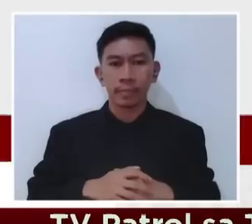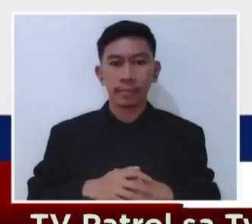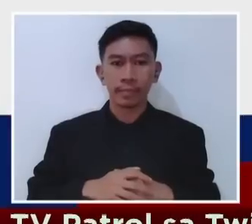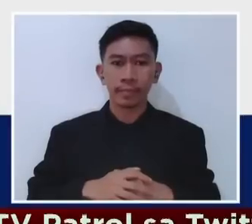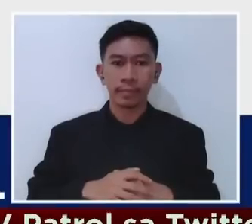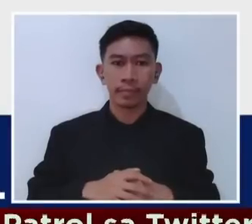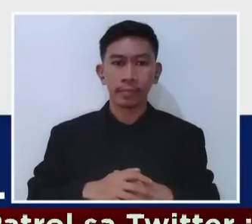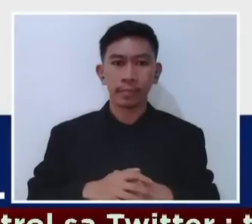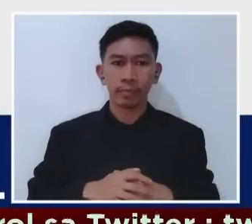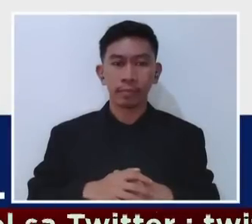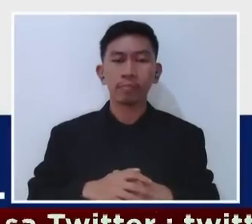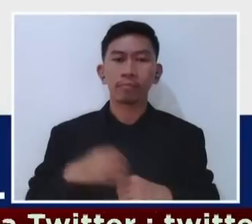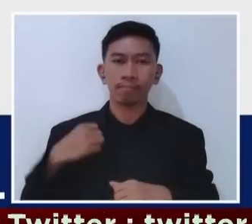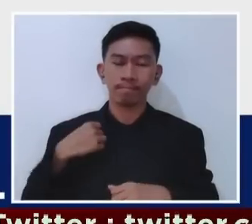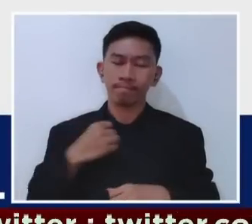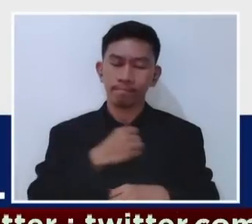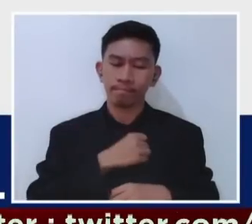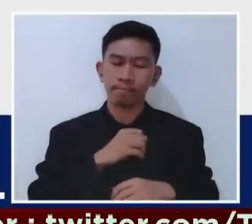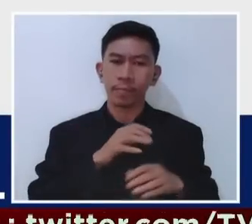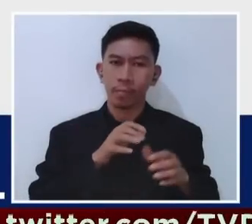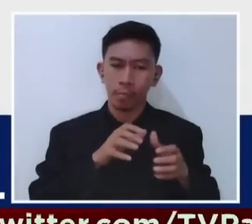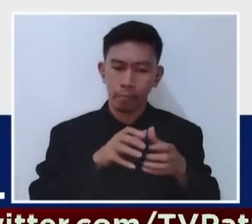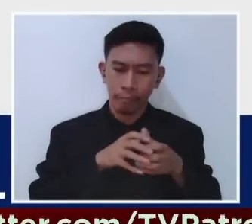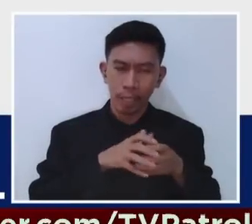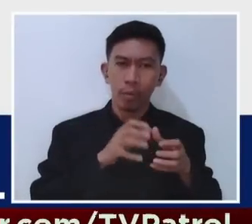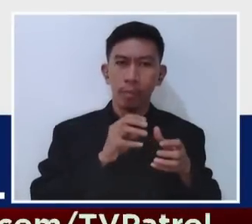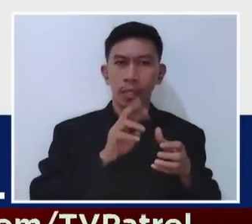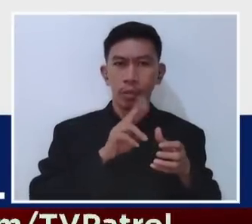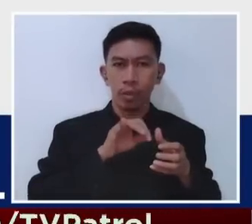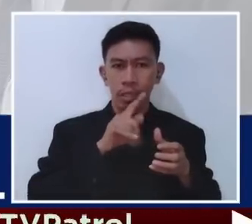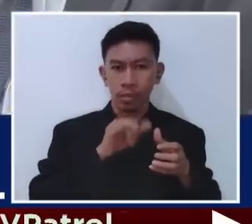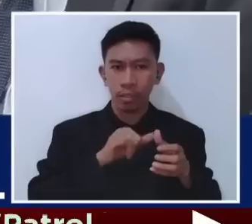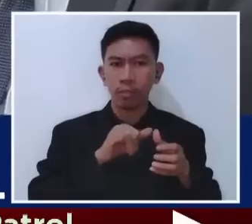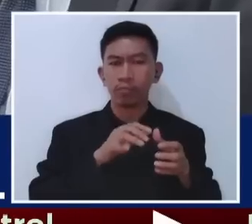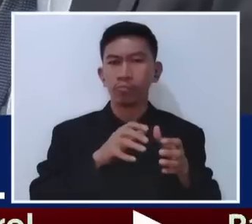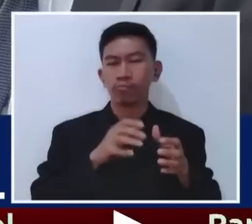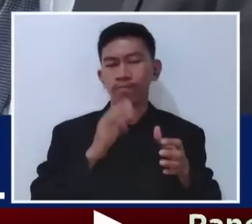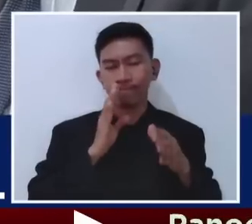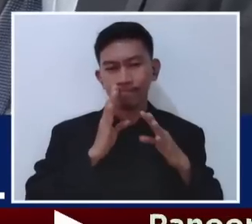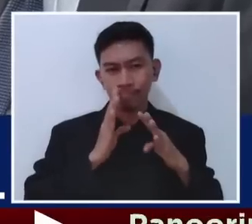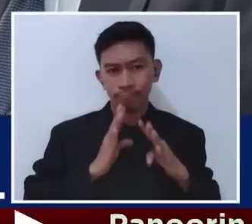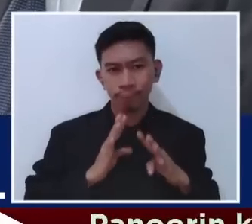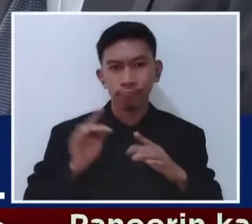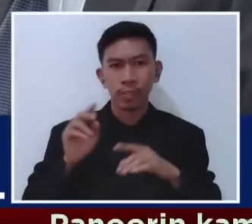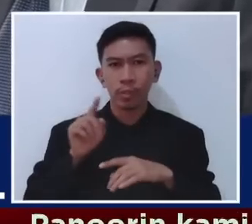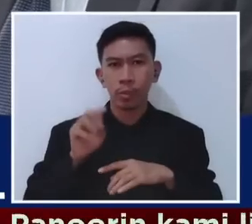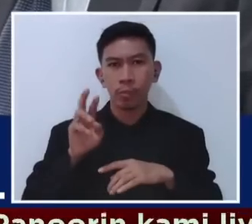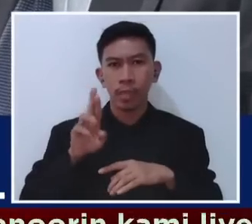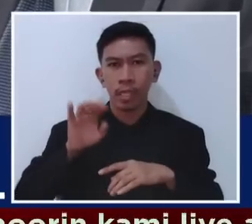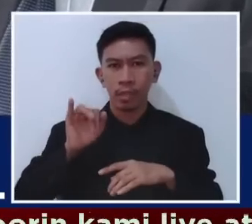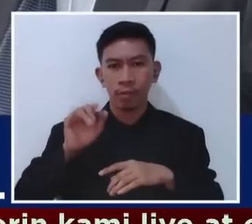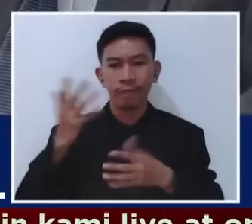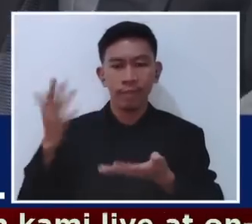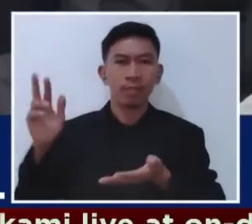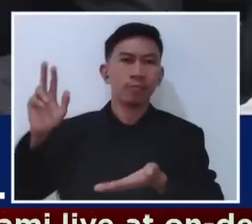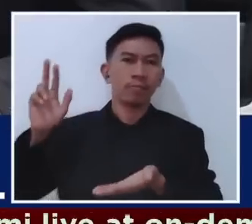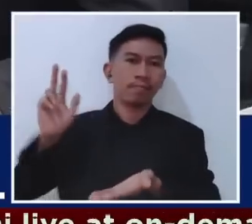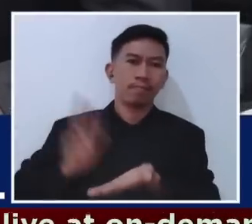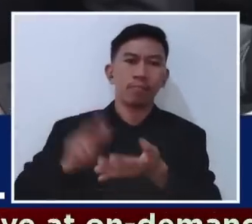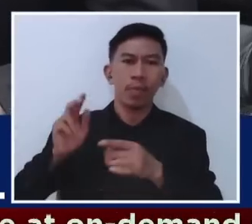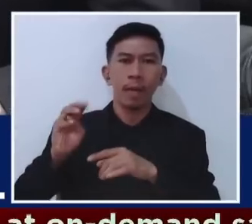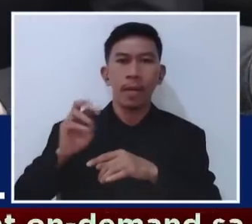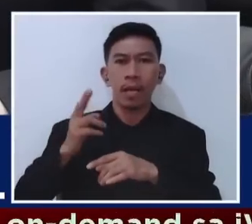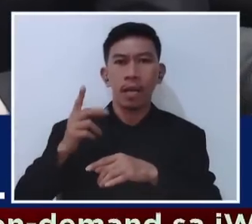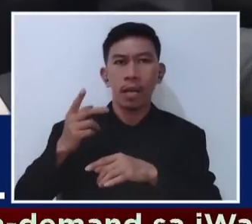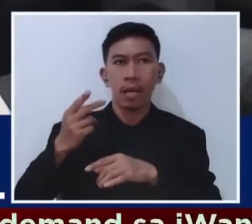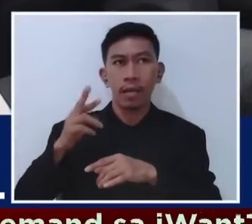Ikinalungkot ng Senate Minority Bloc ang paglagda ni Senate President Juan Miguel Zubiri sa panukalang Maharlika Investment Fund Act of